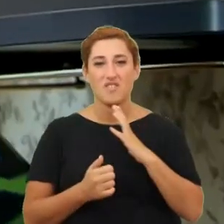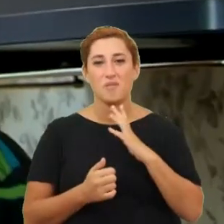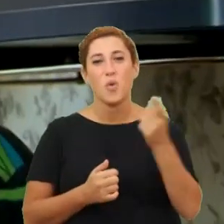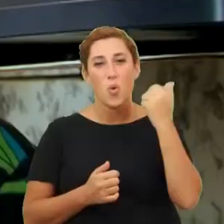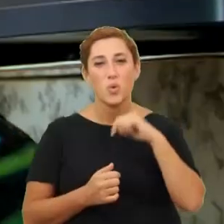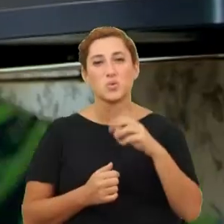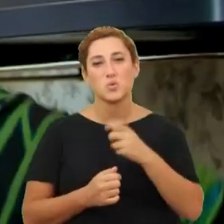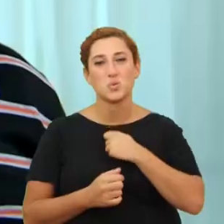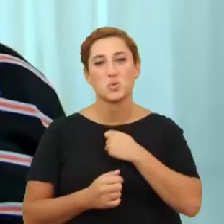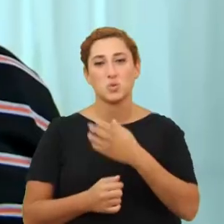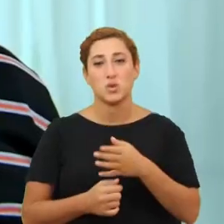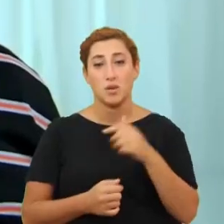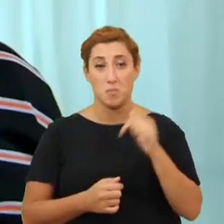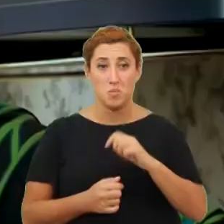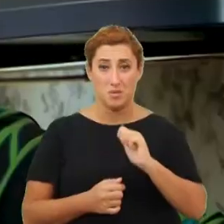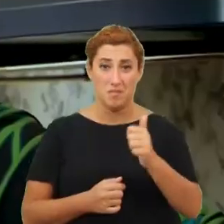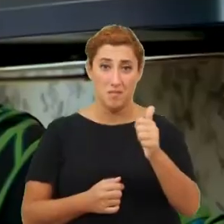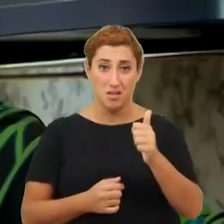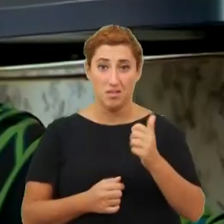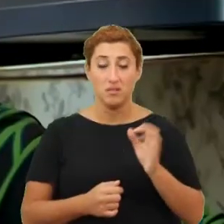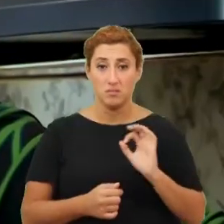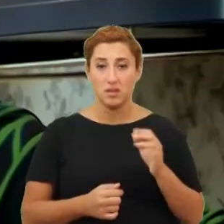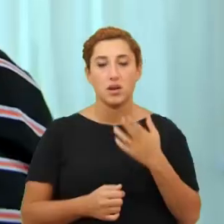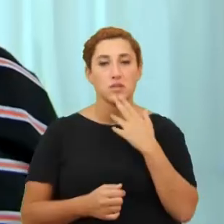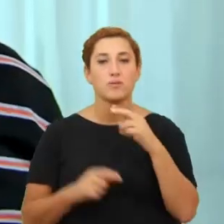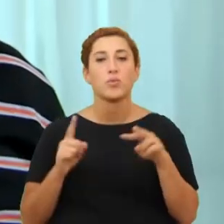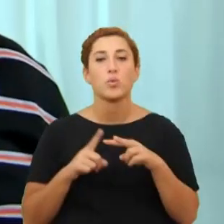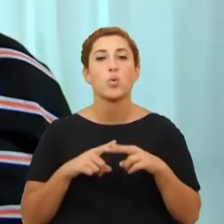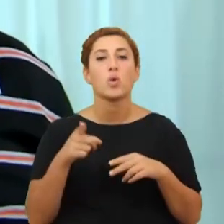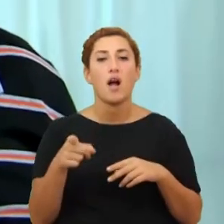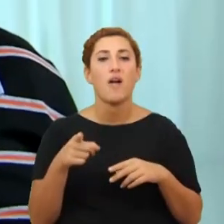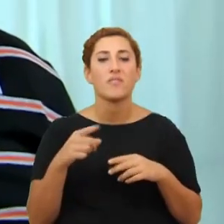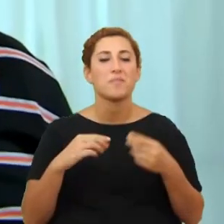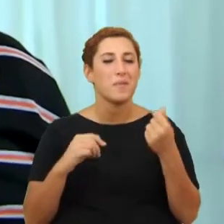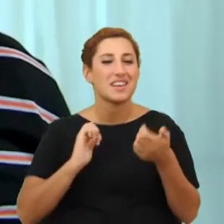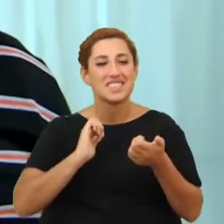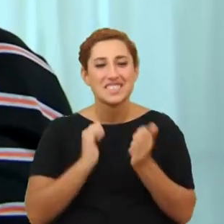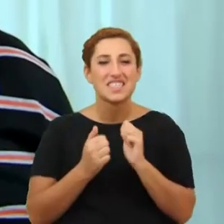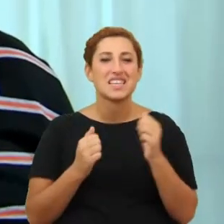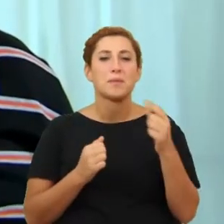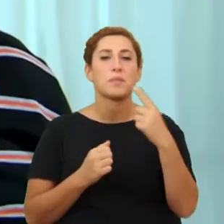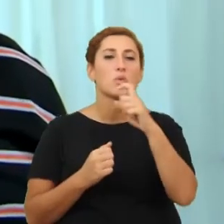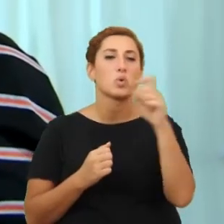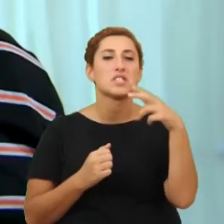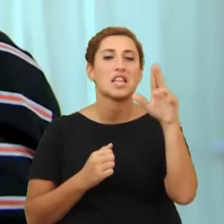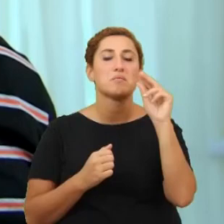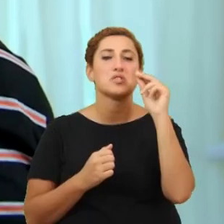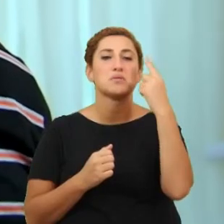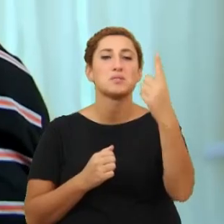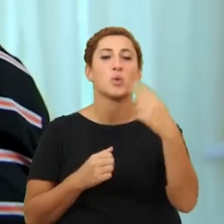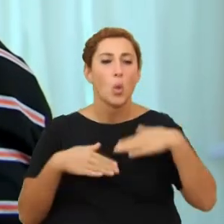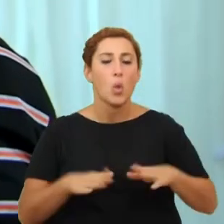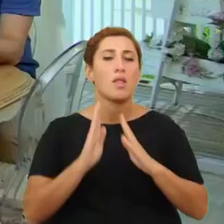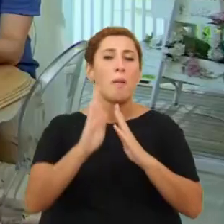paraya, o yüzden üzgün. Bu aralar? Kızım Nurhan'ın darlık sayısı 1975.